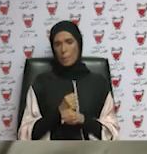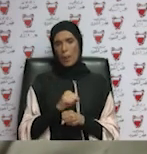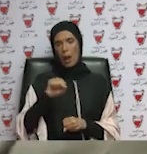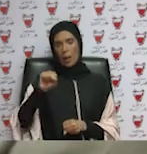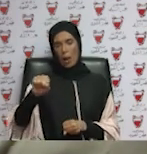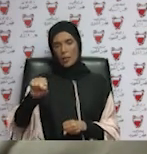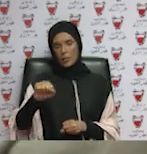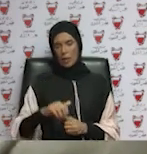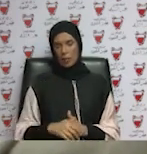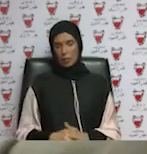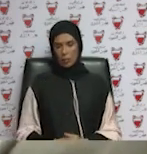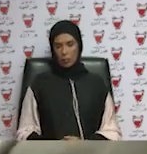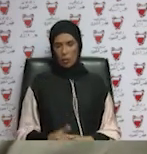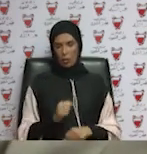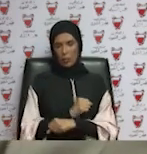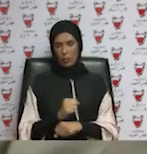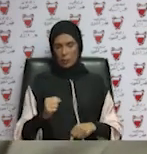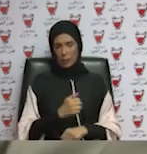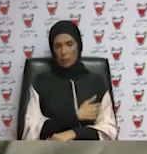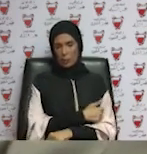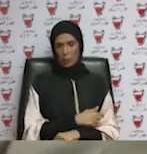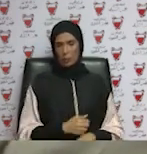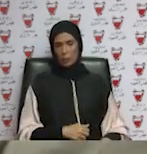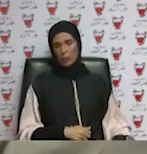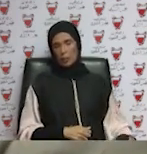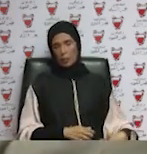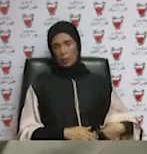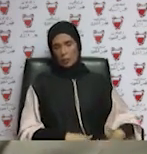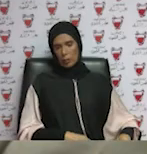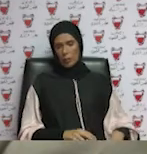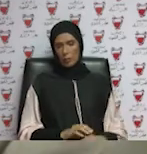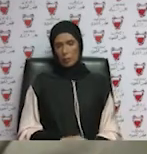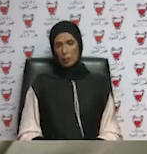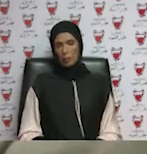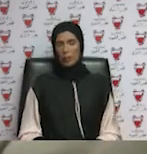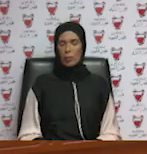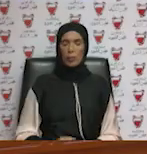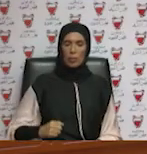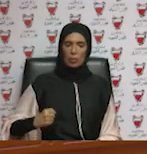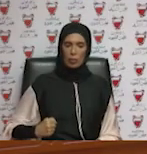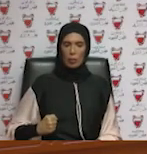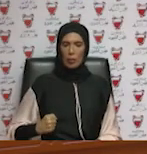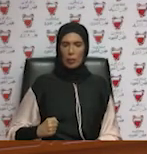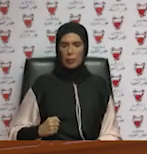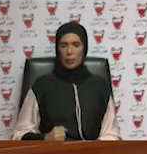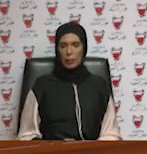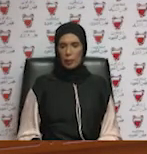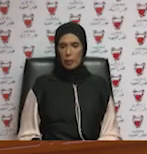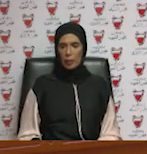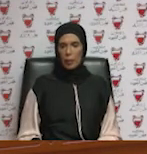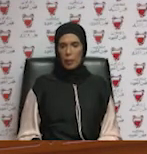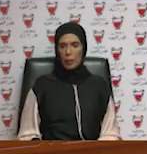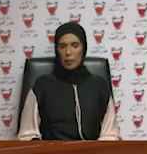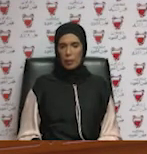شواغل لهم في المستشفيات. يوجد لدينا في البلد في البحرين في المملكة البحرين